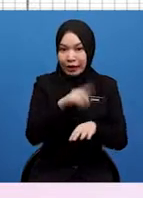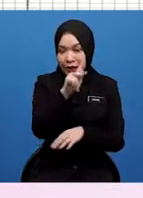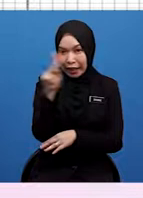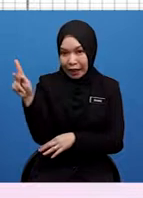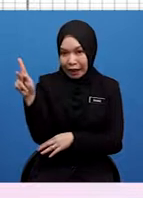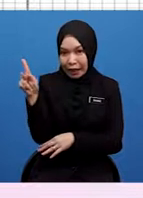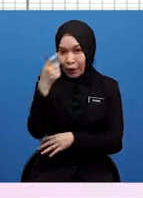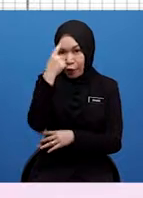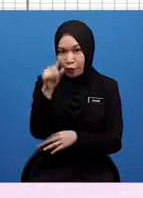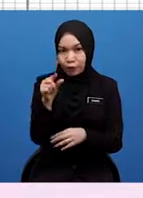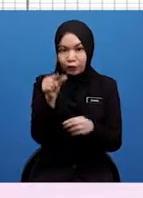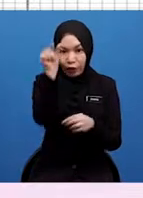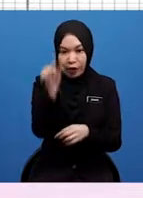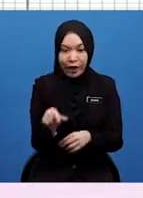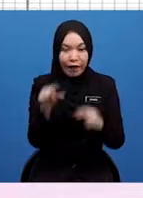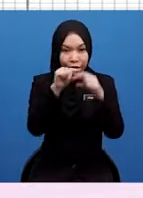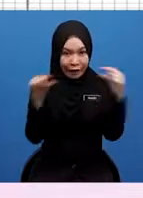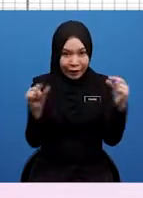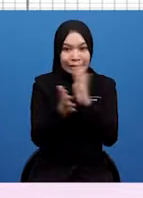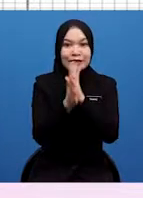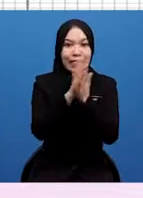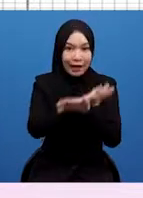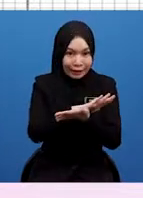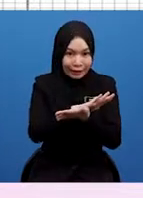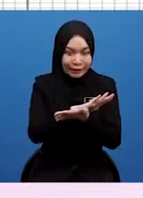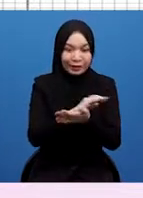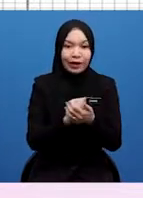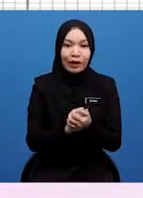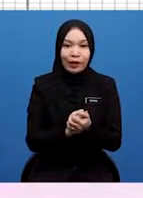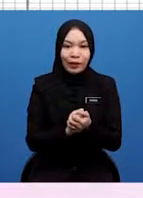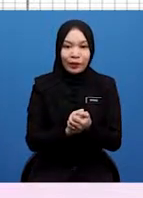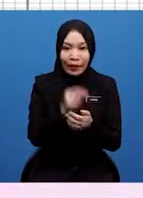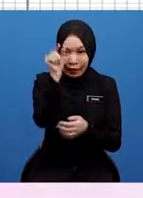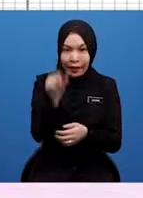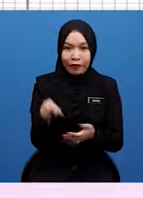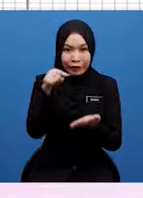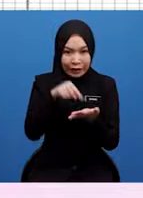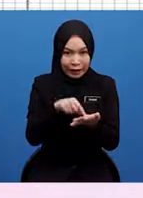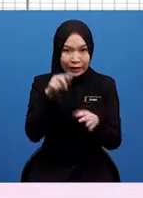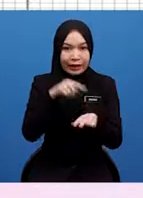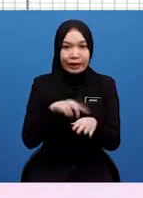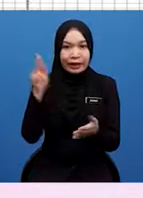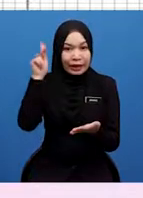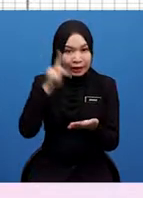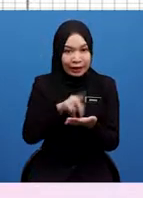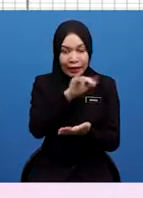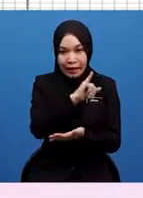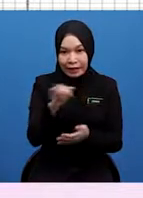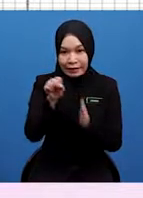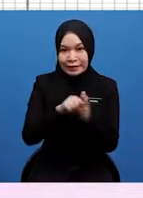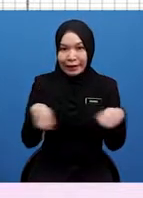garis. Oleh sebab itu, wajarlah graf ini dikenali sebagai graf dua